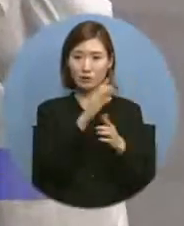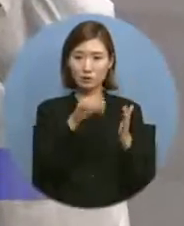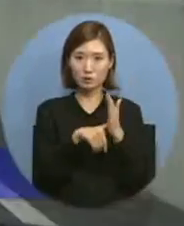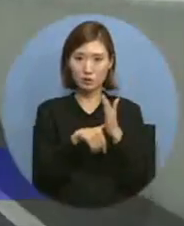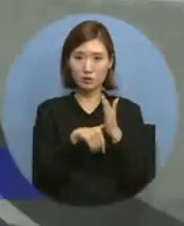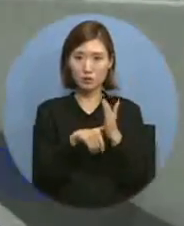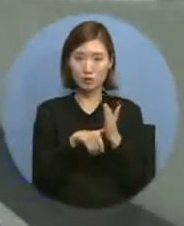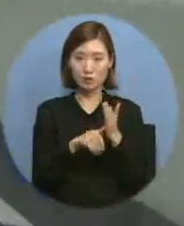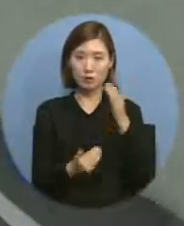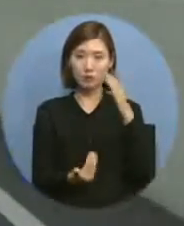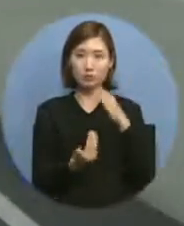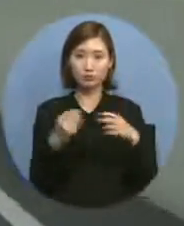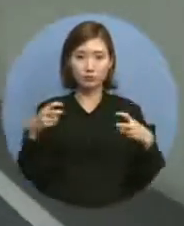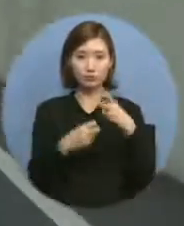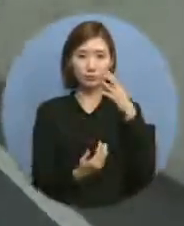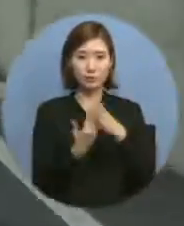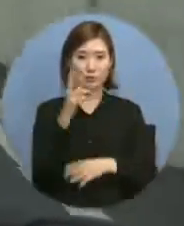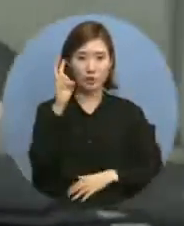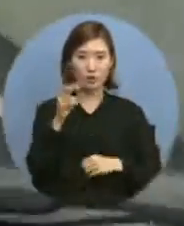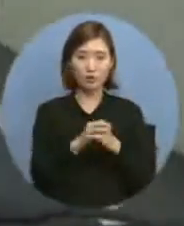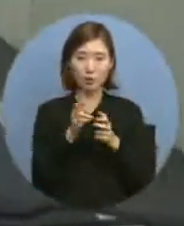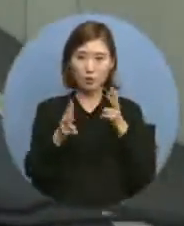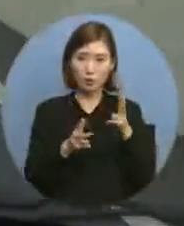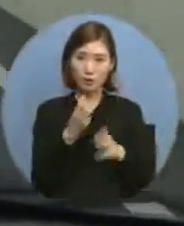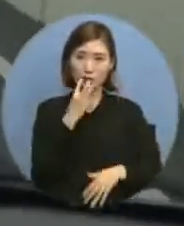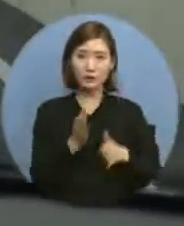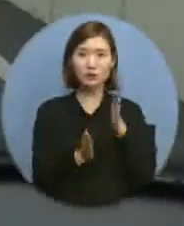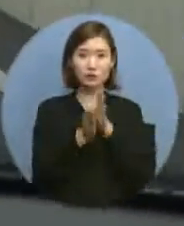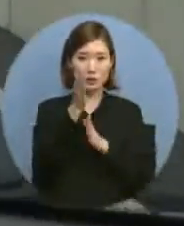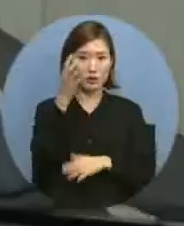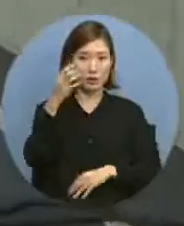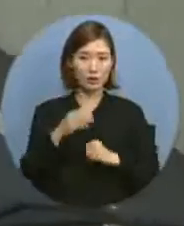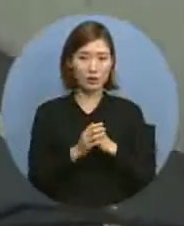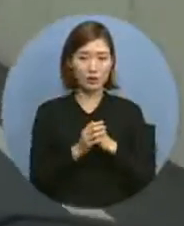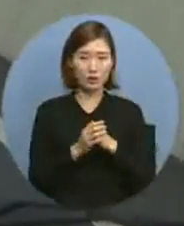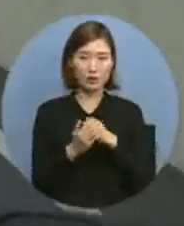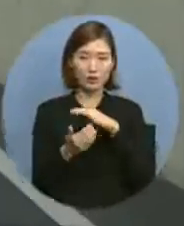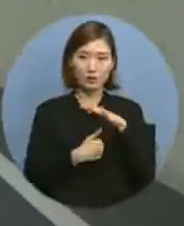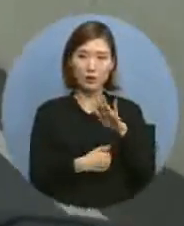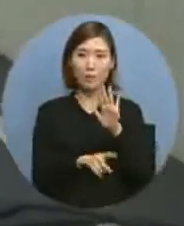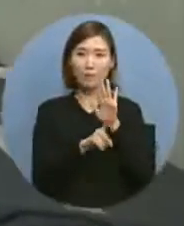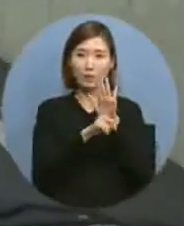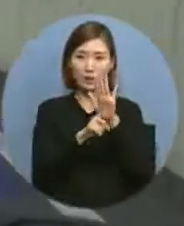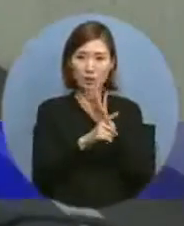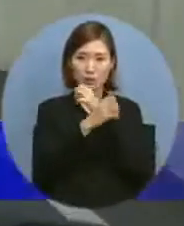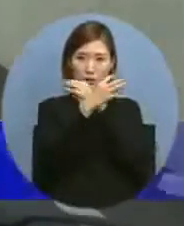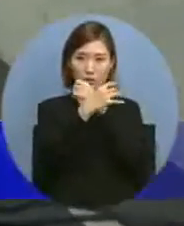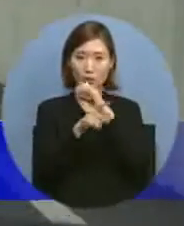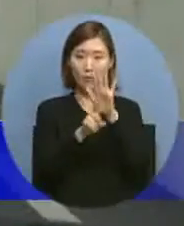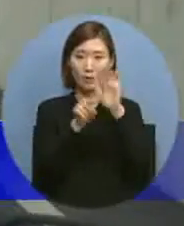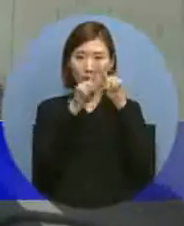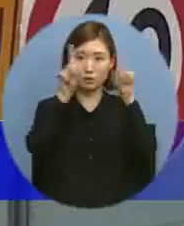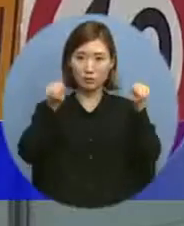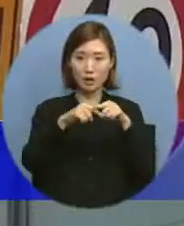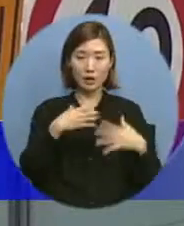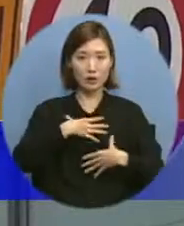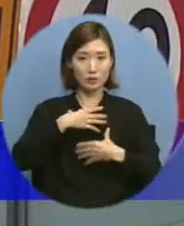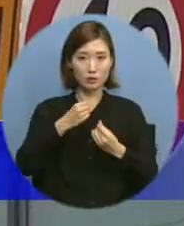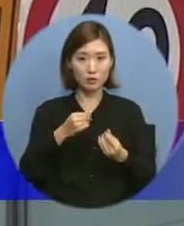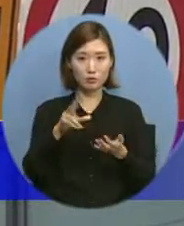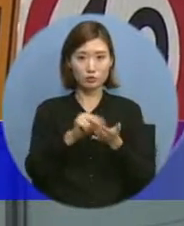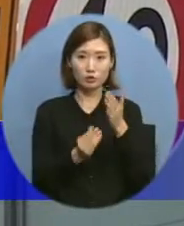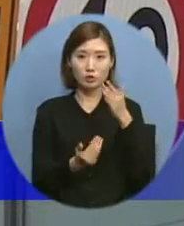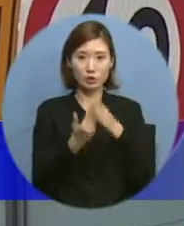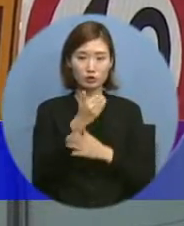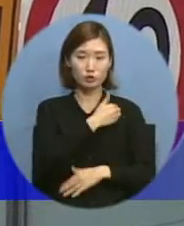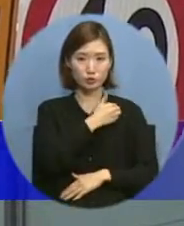확률이 크죠. 이에 대해 공사를 시행한 서울시는 예비신호와 표지판 설치 등 사전에 이미 안전사고에 충분히